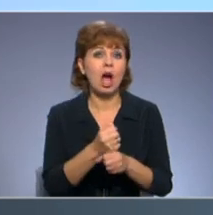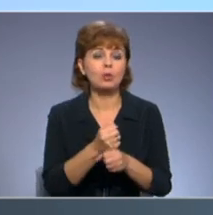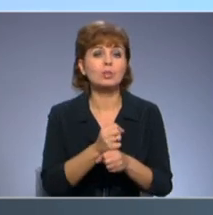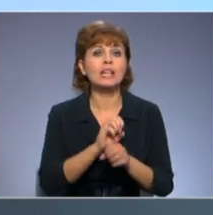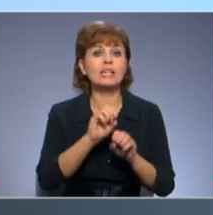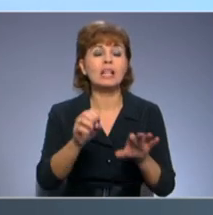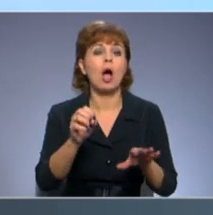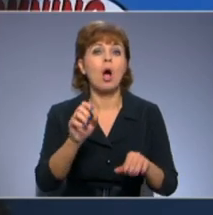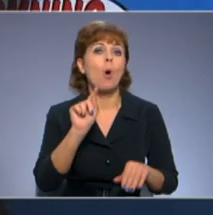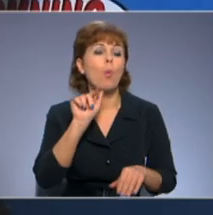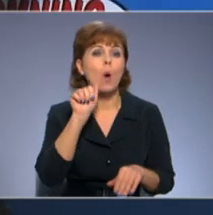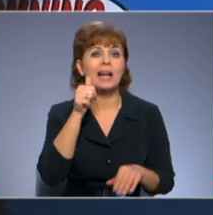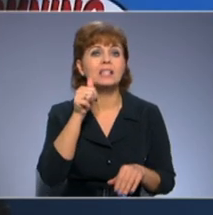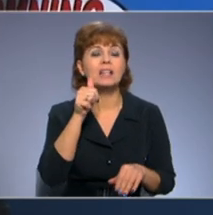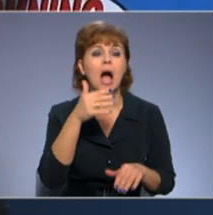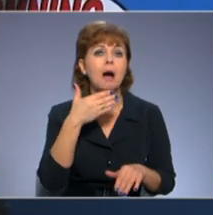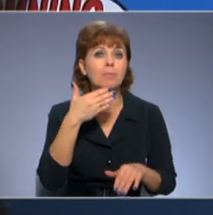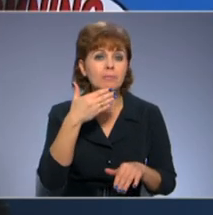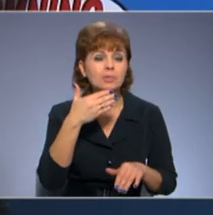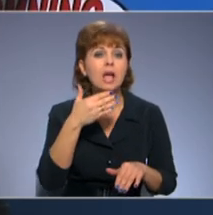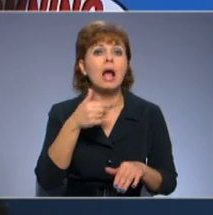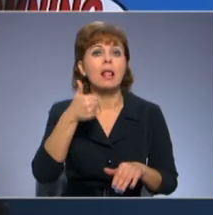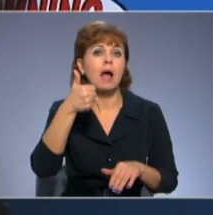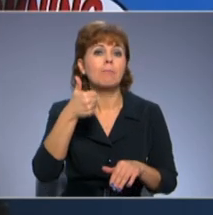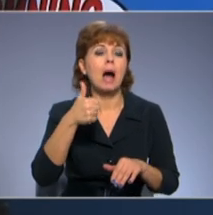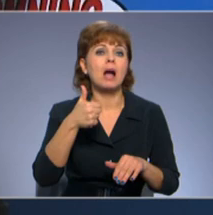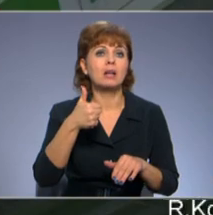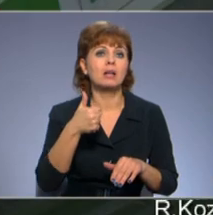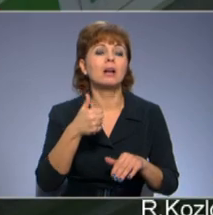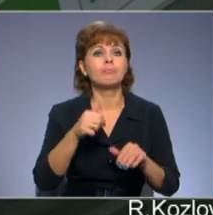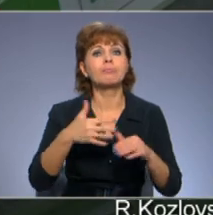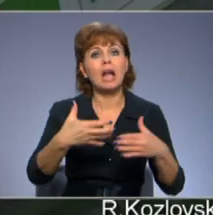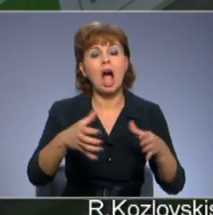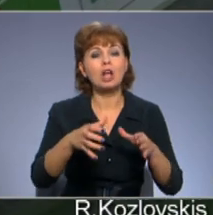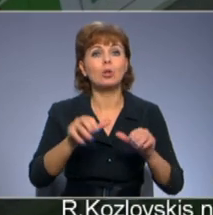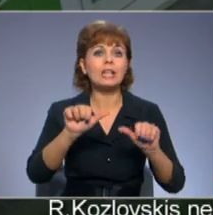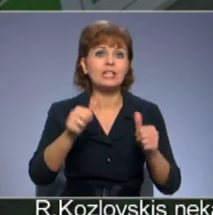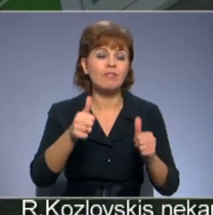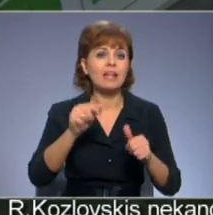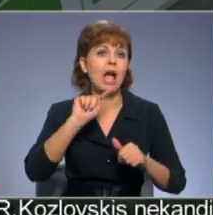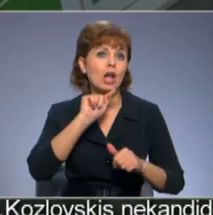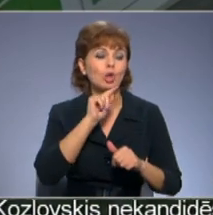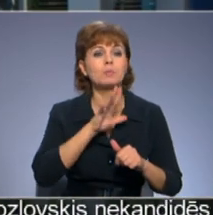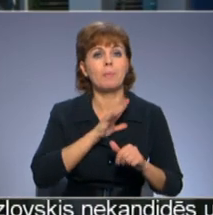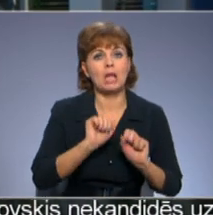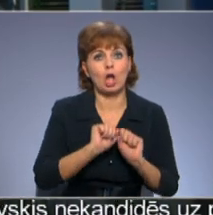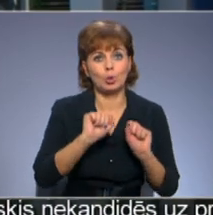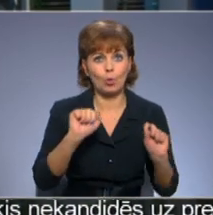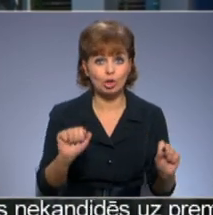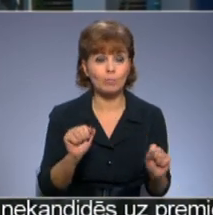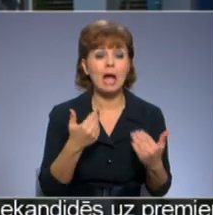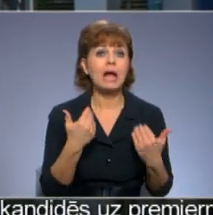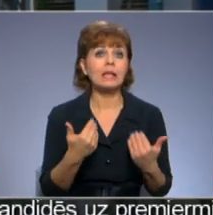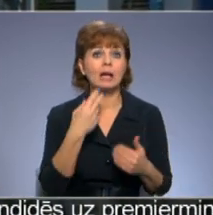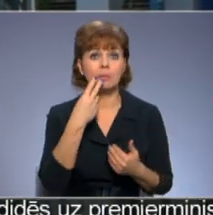ogļskābās gāzes apjoms. Tomēr galvenais apsvērums par labu jaunās katlumājas izveidēji bijusi ekonomiskā drošība. Ja mēs